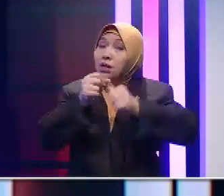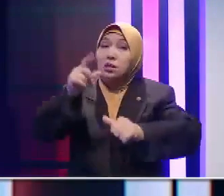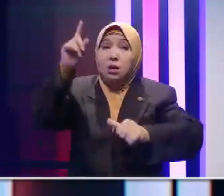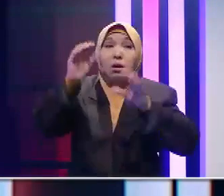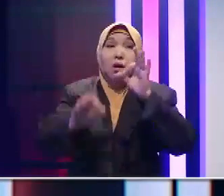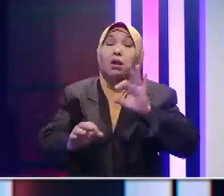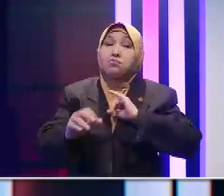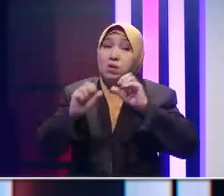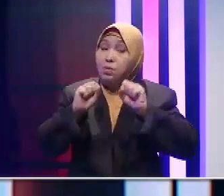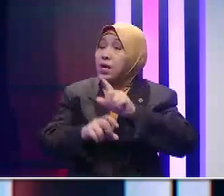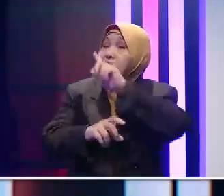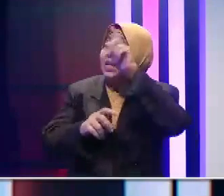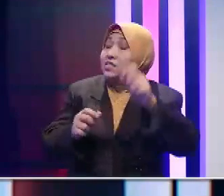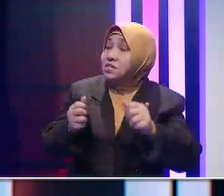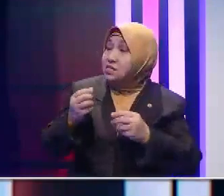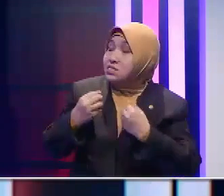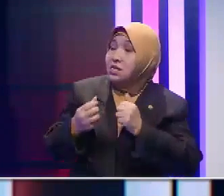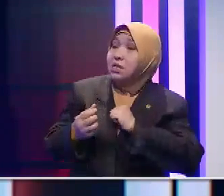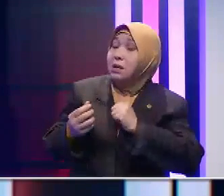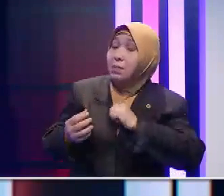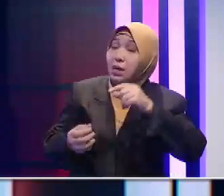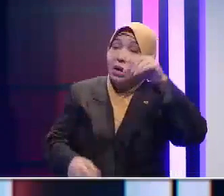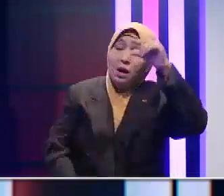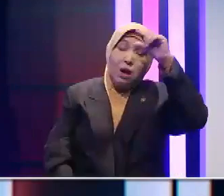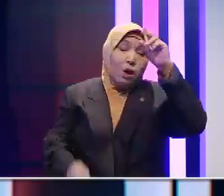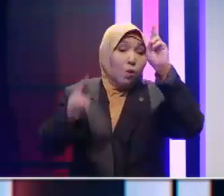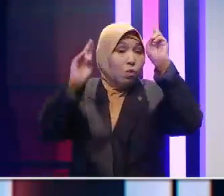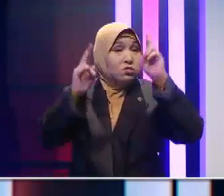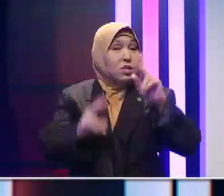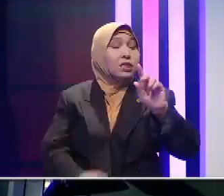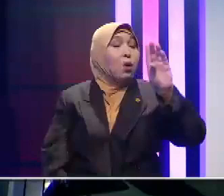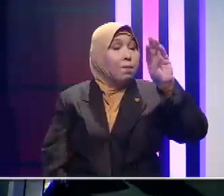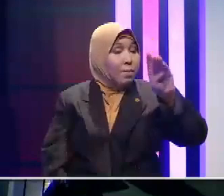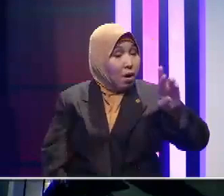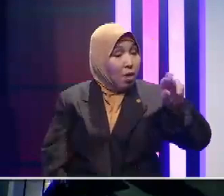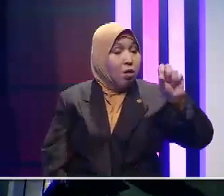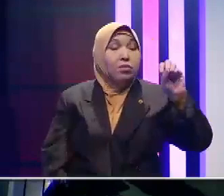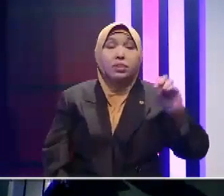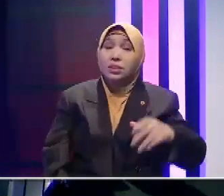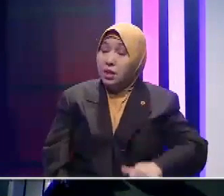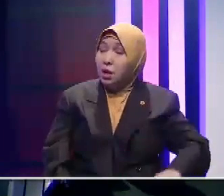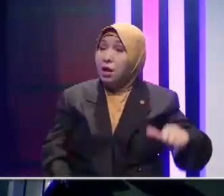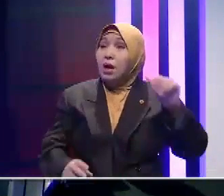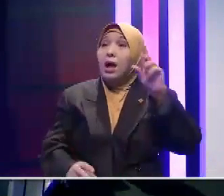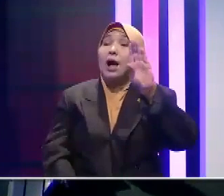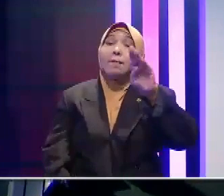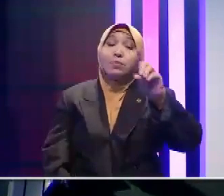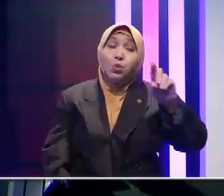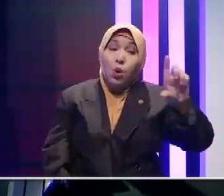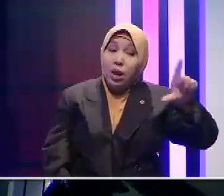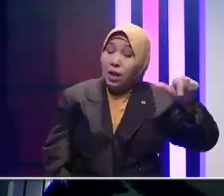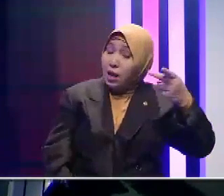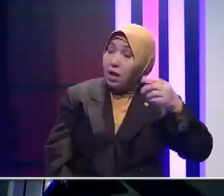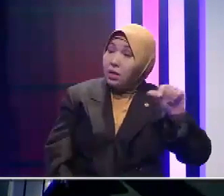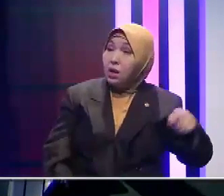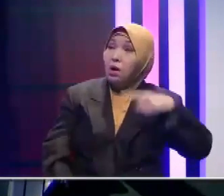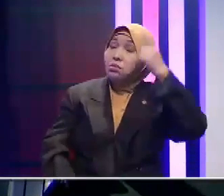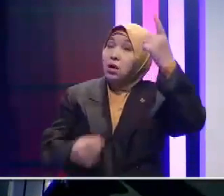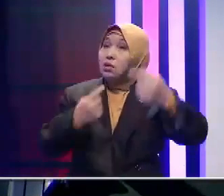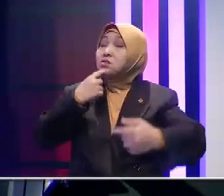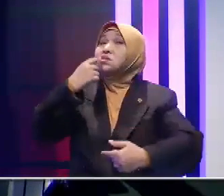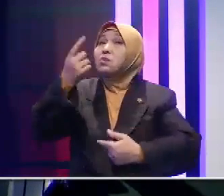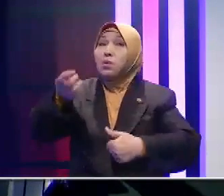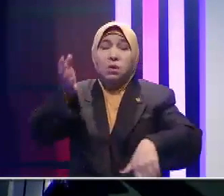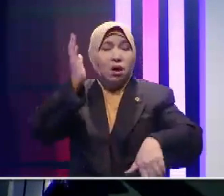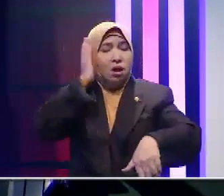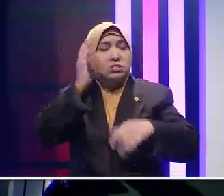saya boleh tanya sedikit kepada brother ataupun Ustaz Abdul Ghani, kalau kita tengok di sini bagaimana Allah Ta'ala kata bila diserukan azan,